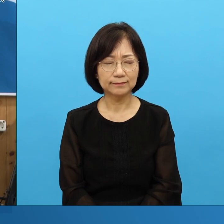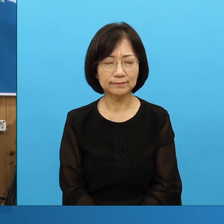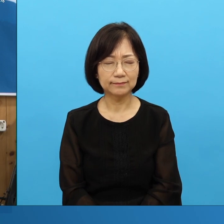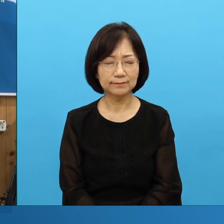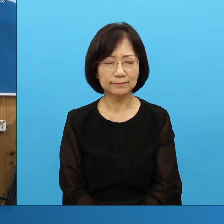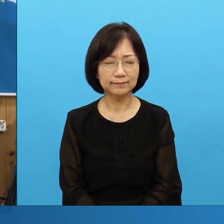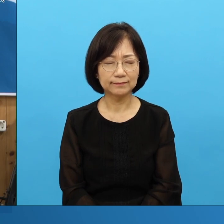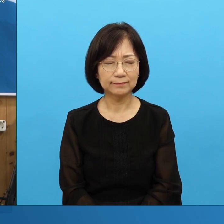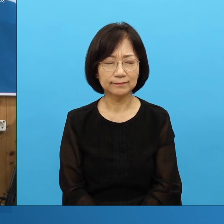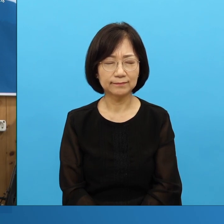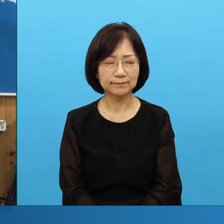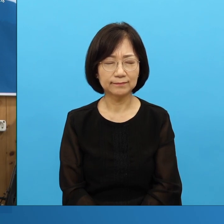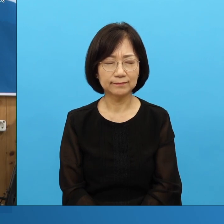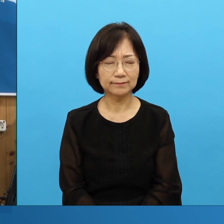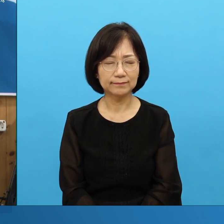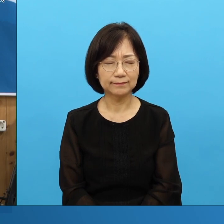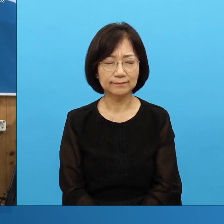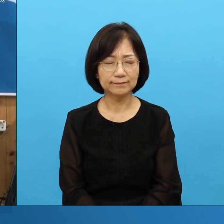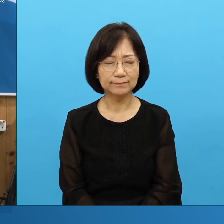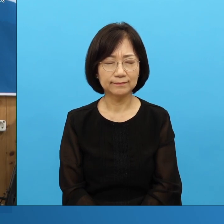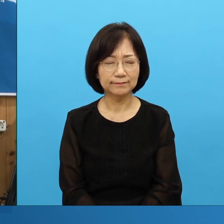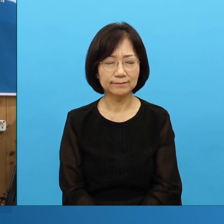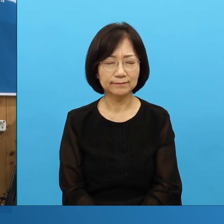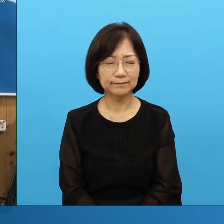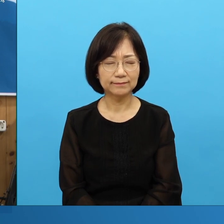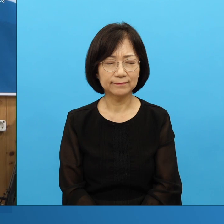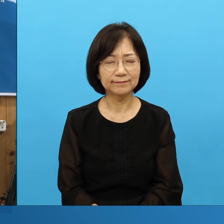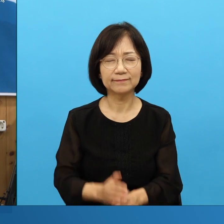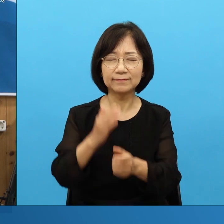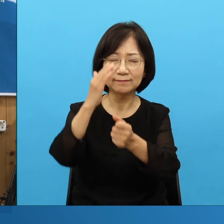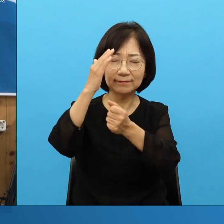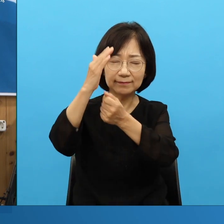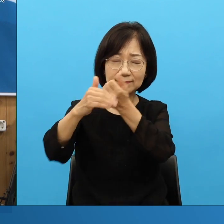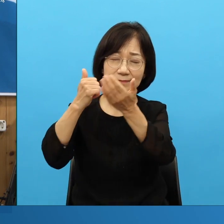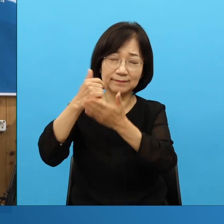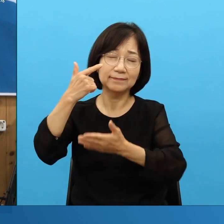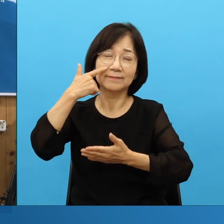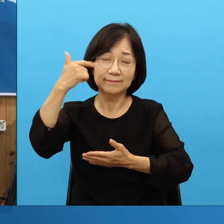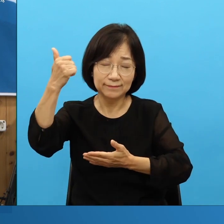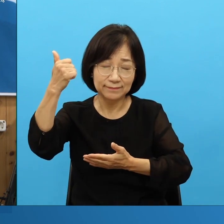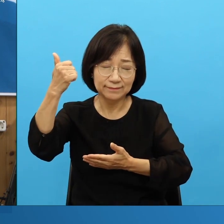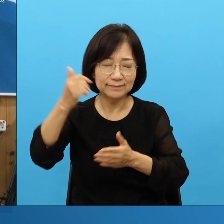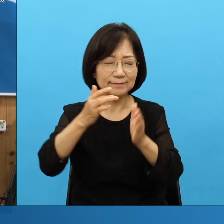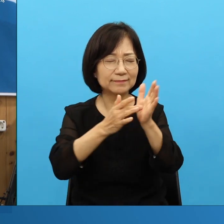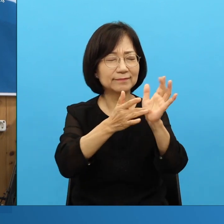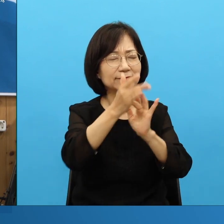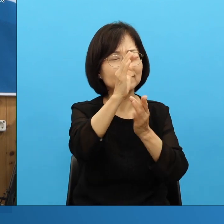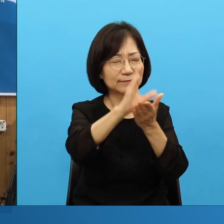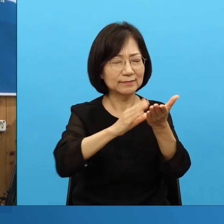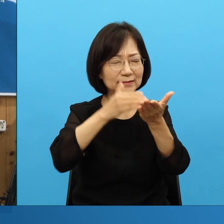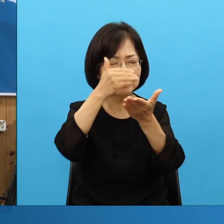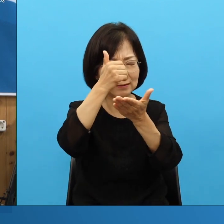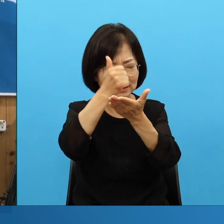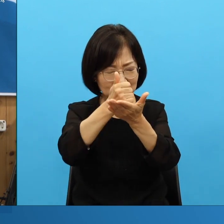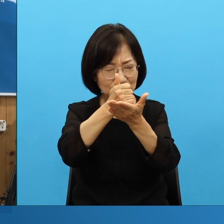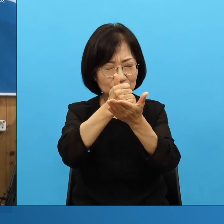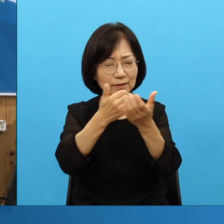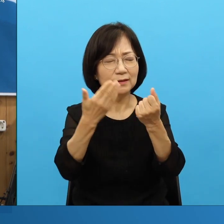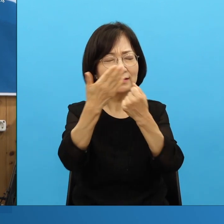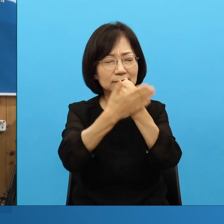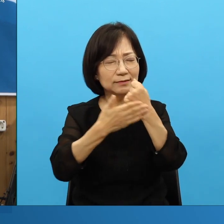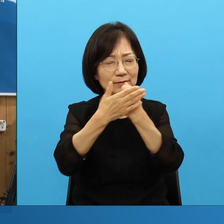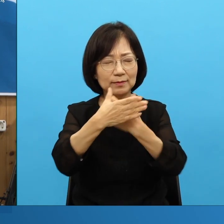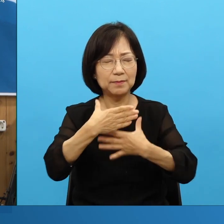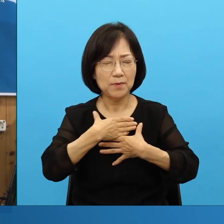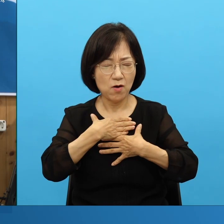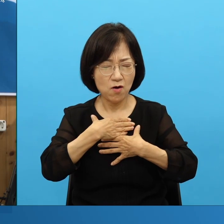Each day has enough trouble of its own. 하나님 아버지와 예수 그리스도의 은혜와 평강이 늘 우리에게 있게 하심을